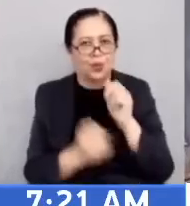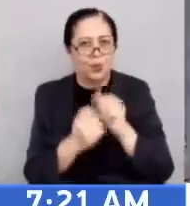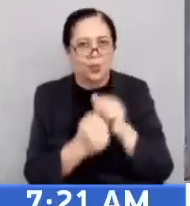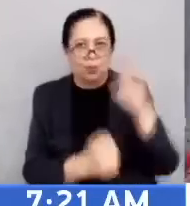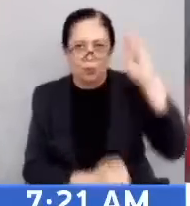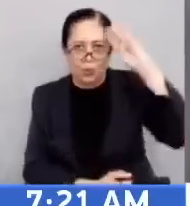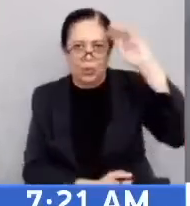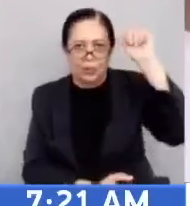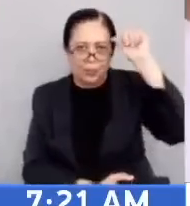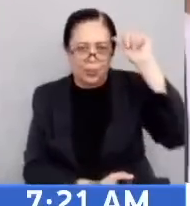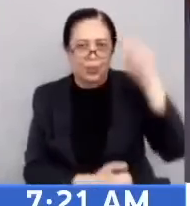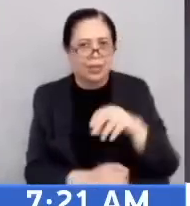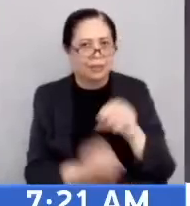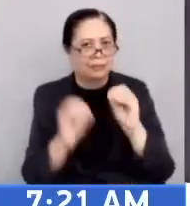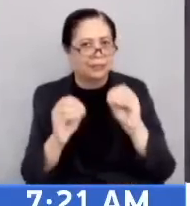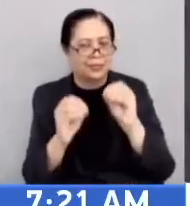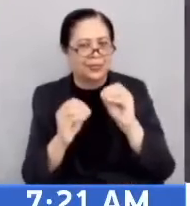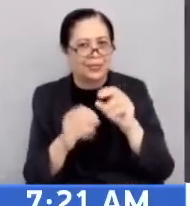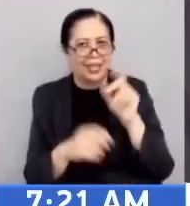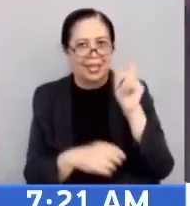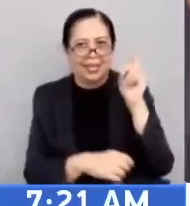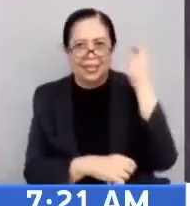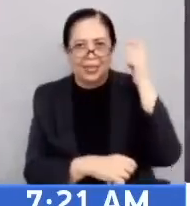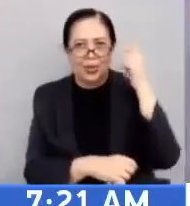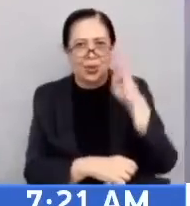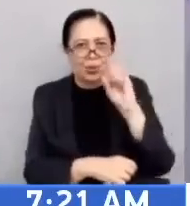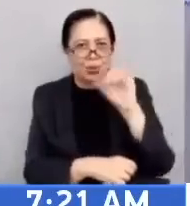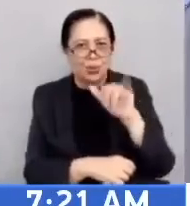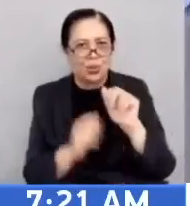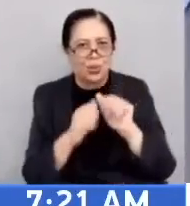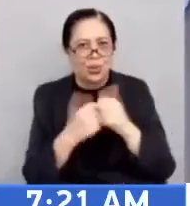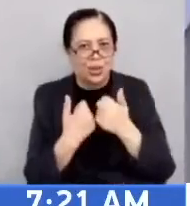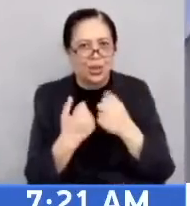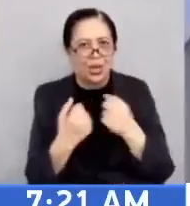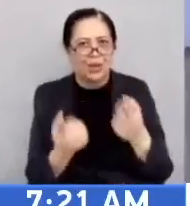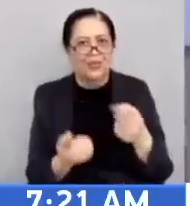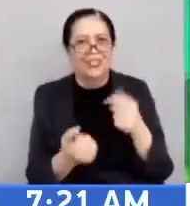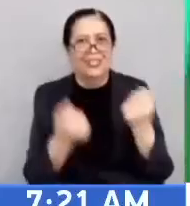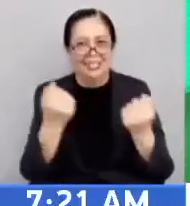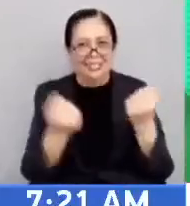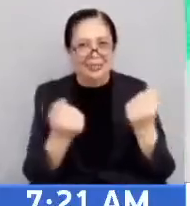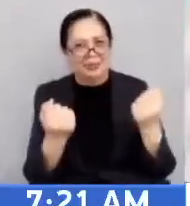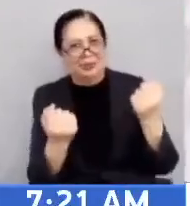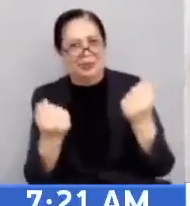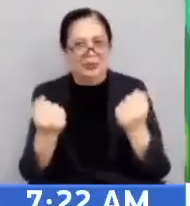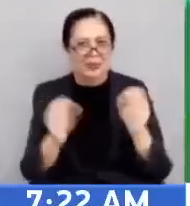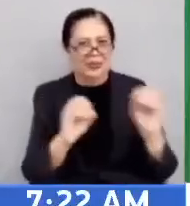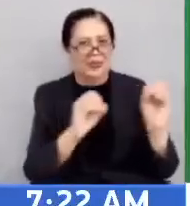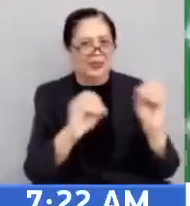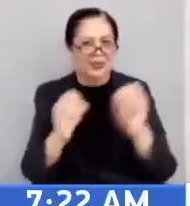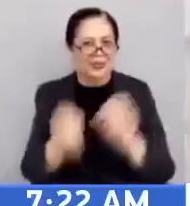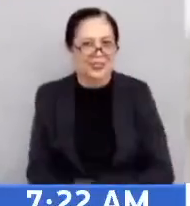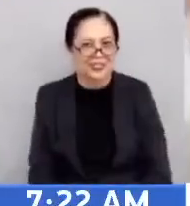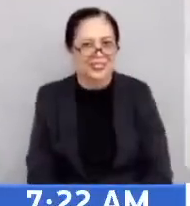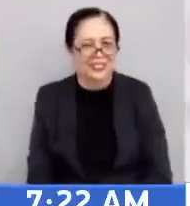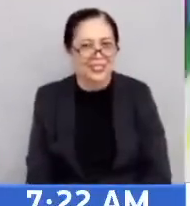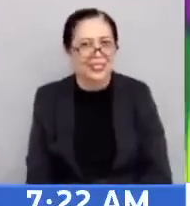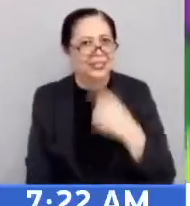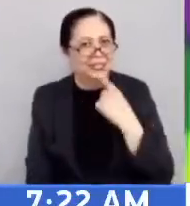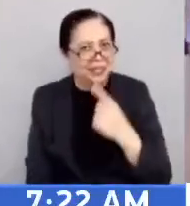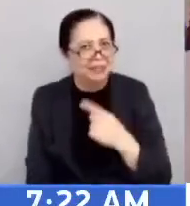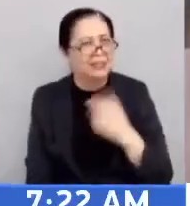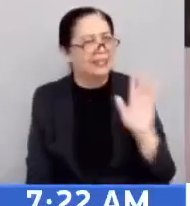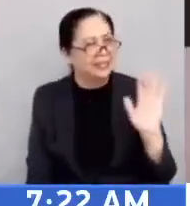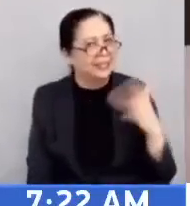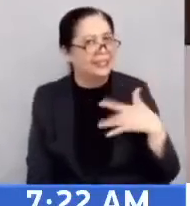tinuruan nila si Tito Boy kung paano maging piloto ng mga Voltes 5 engine. Sabi nila, itinuturing nilang big